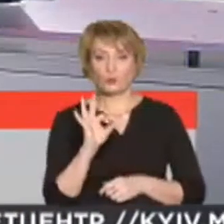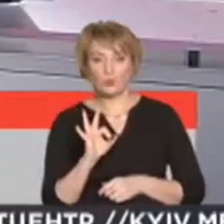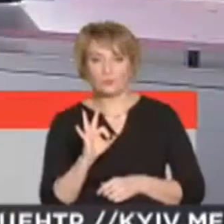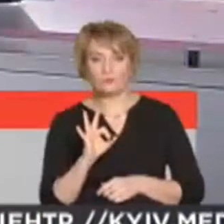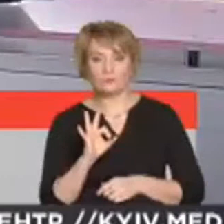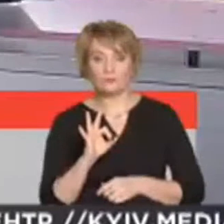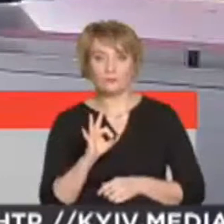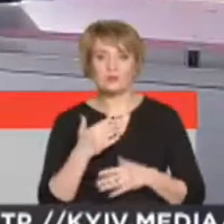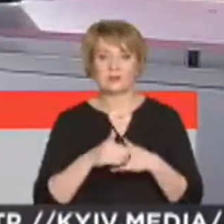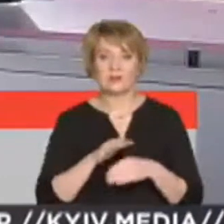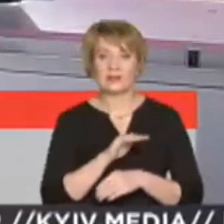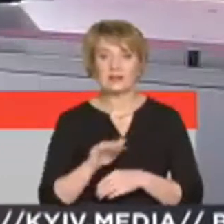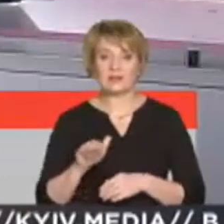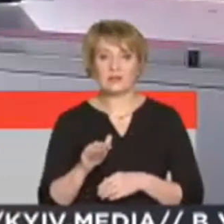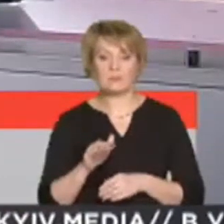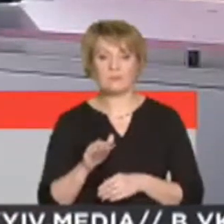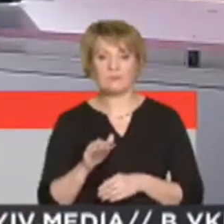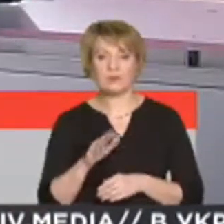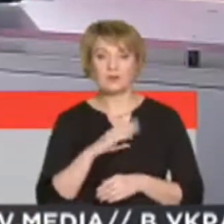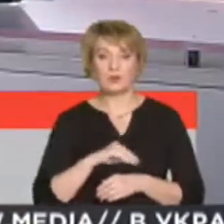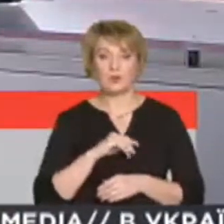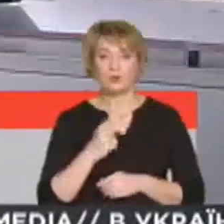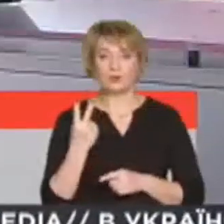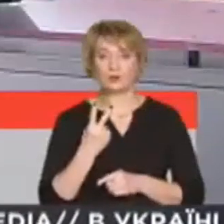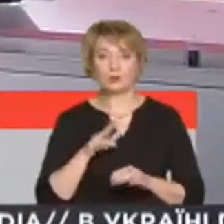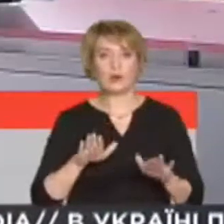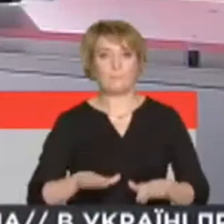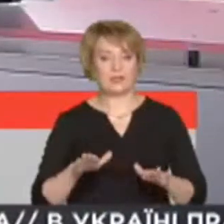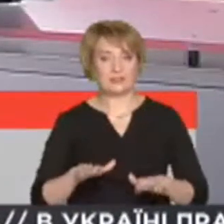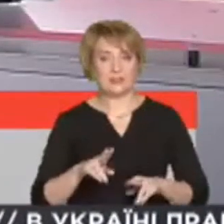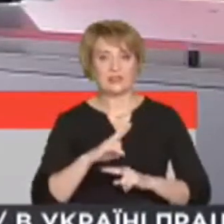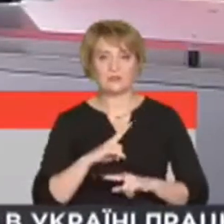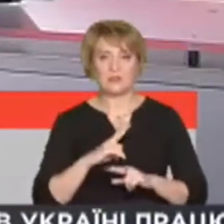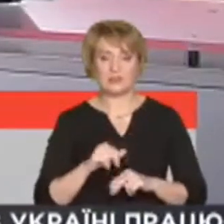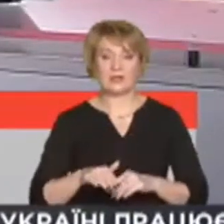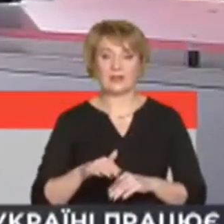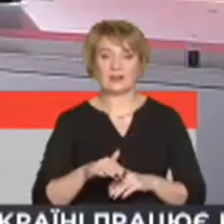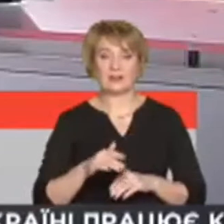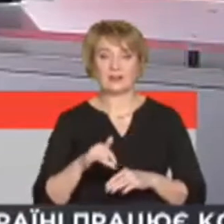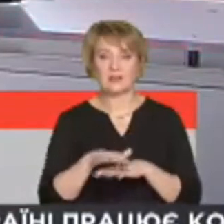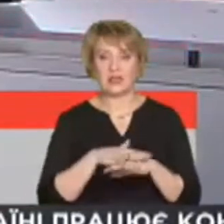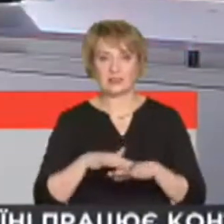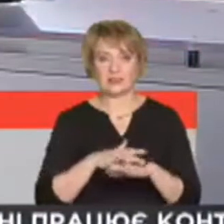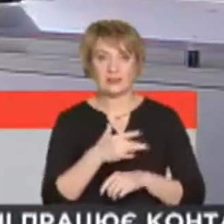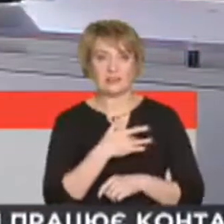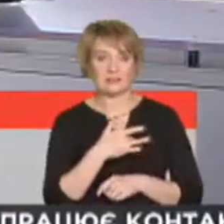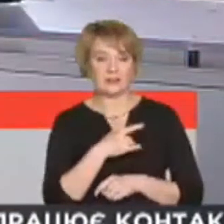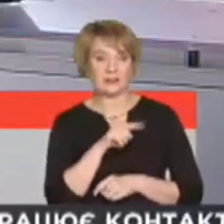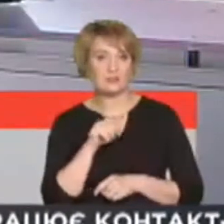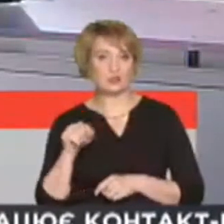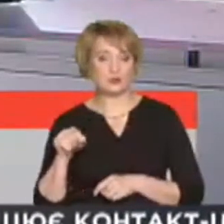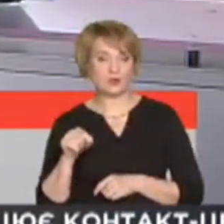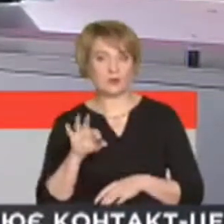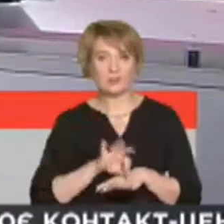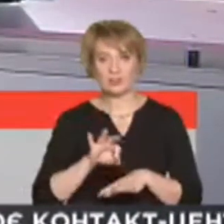низьким середнім рівнем доходу. Рак займає друге місце у структурі смертності населення України і разом із серцево-судинними